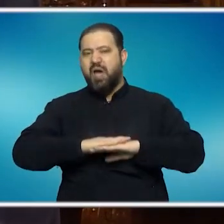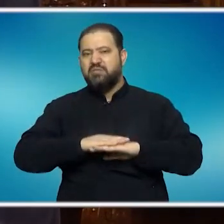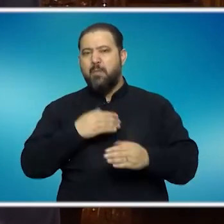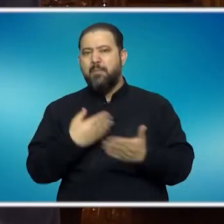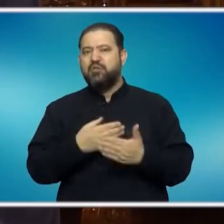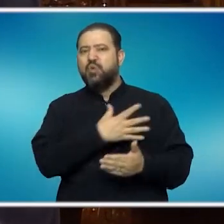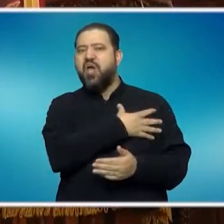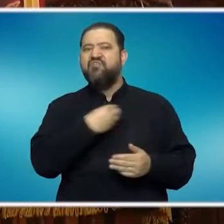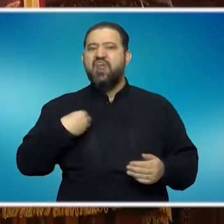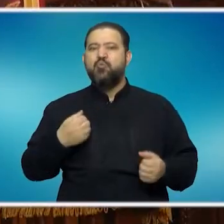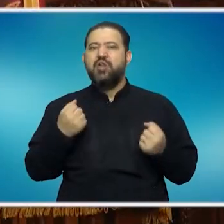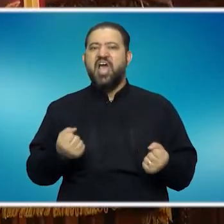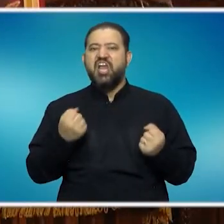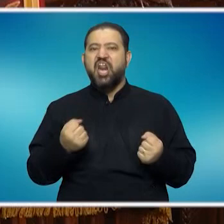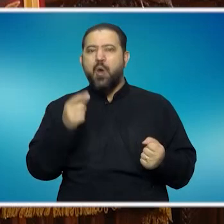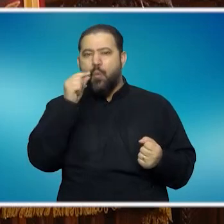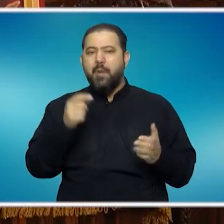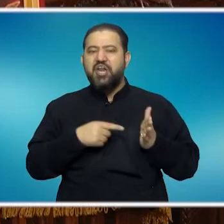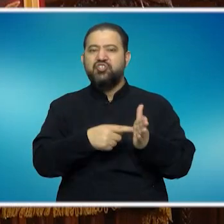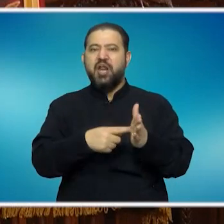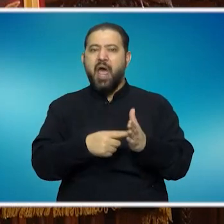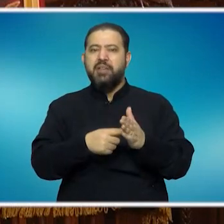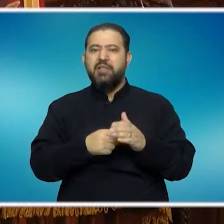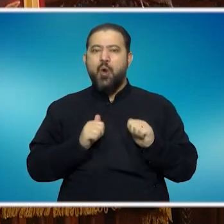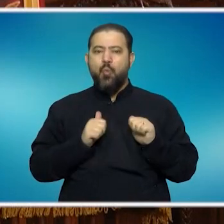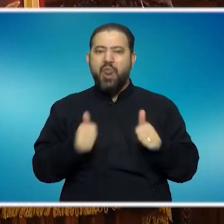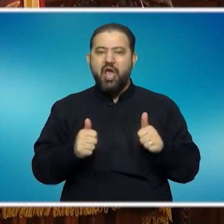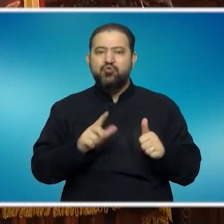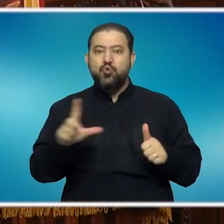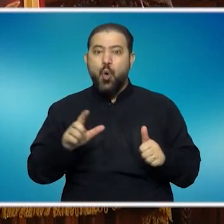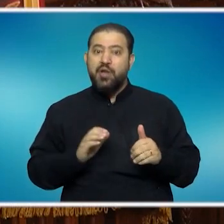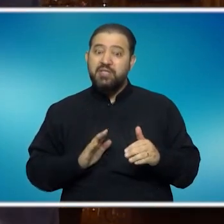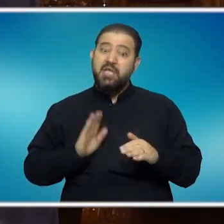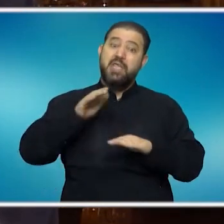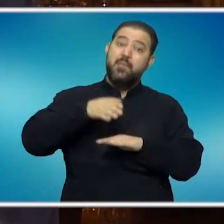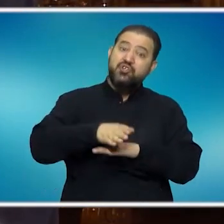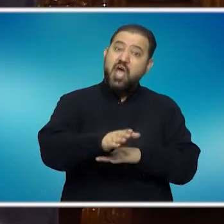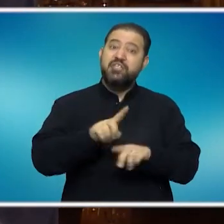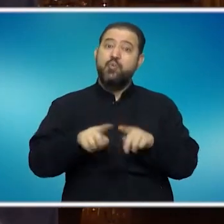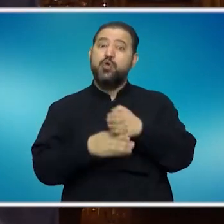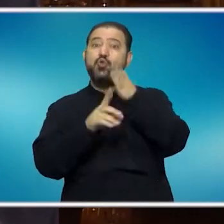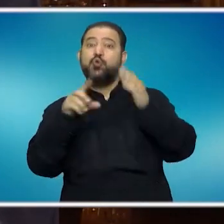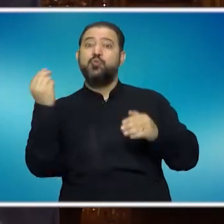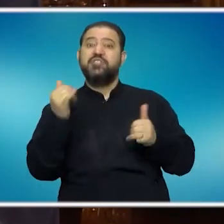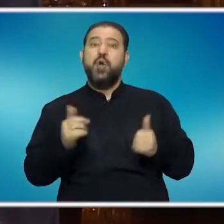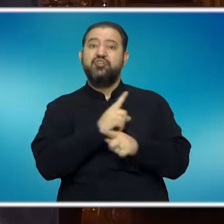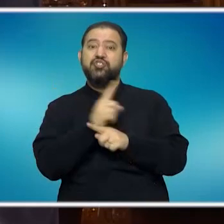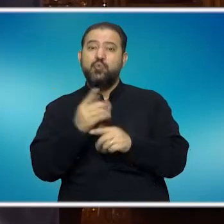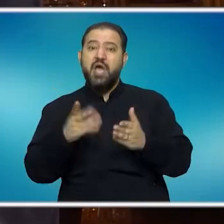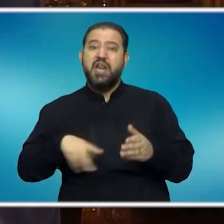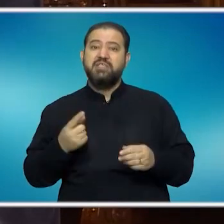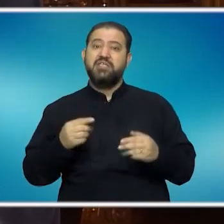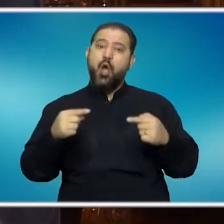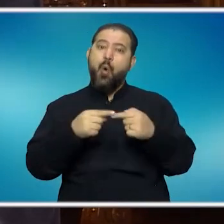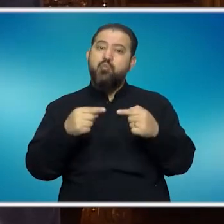mai ales în vremurile grele, oamenii își arată bărbăția lor de a depăși cu ajutorul lui Dumnezeu aceste lucruri